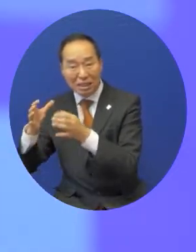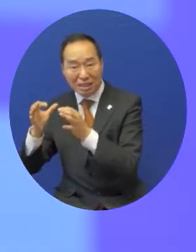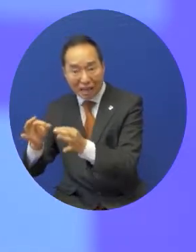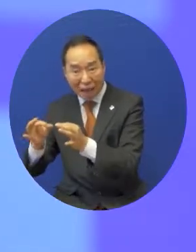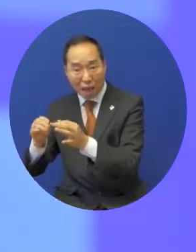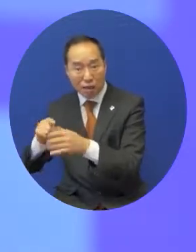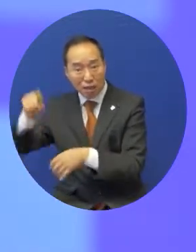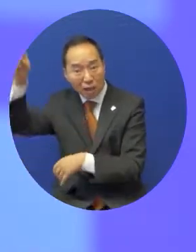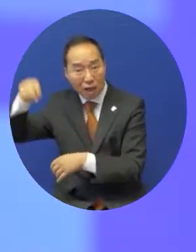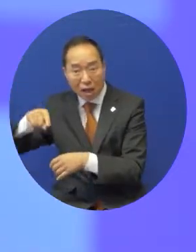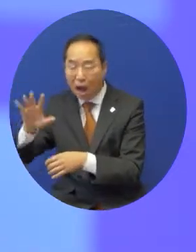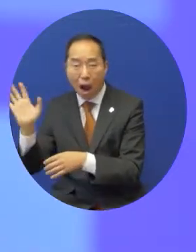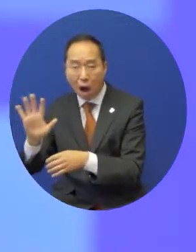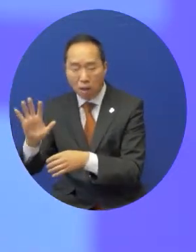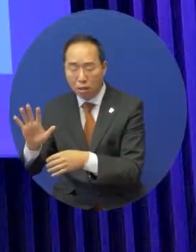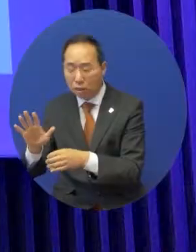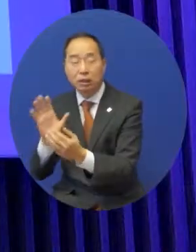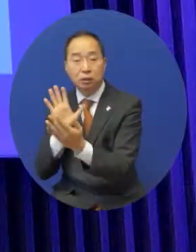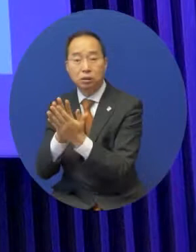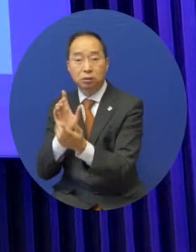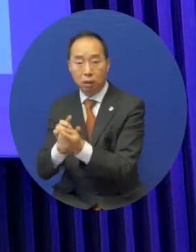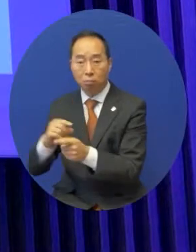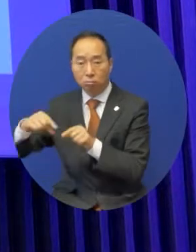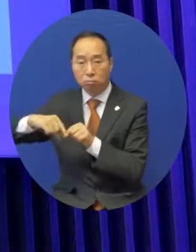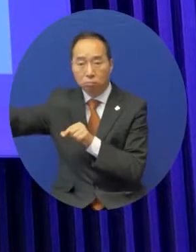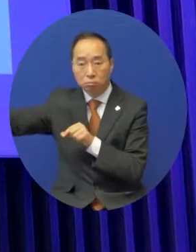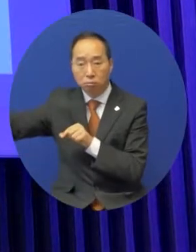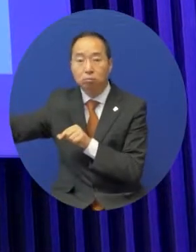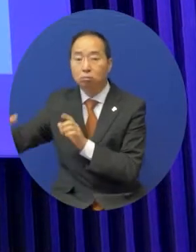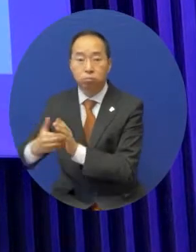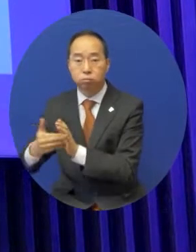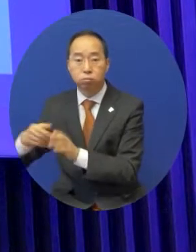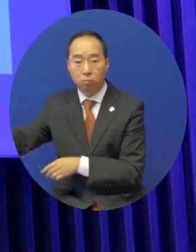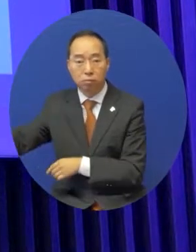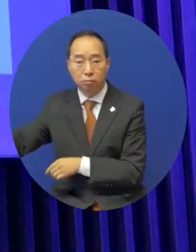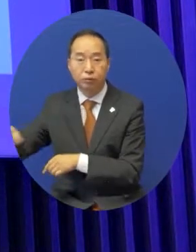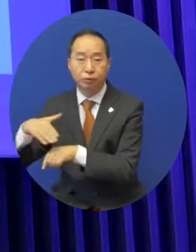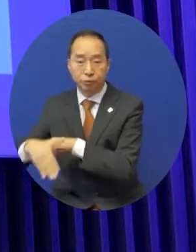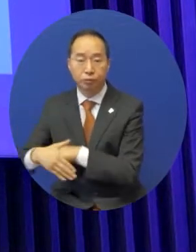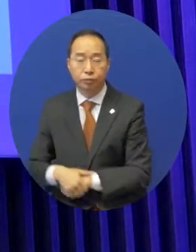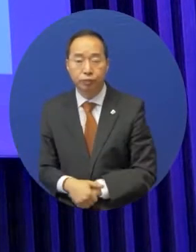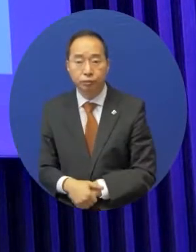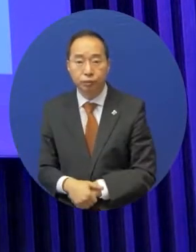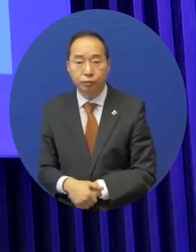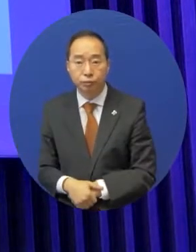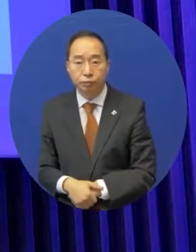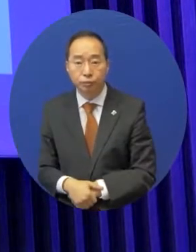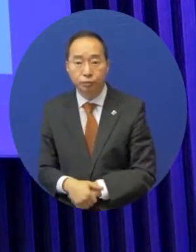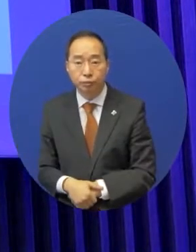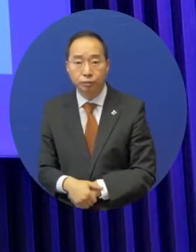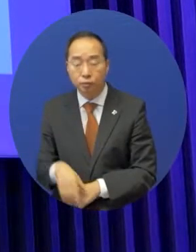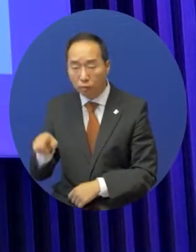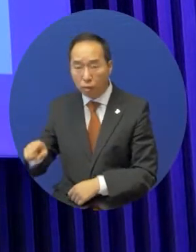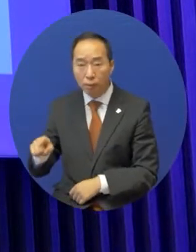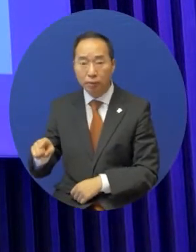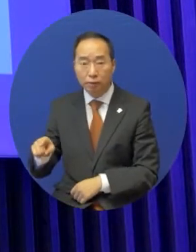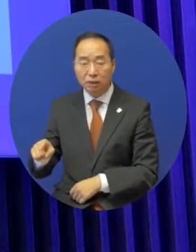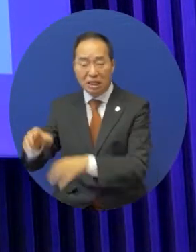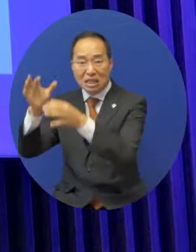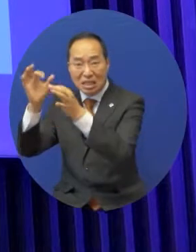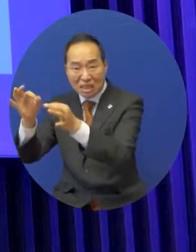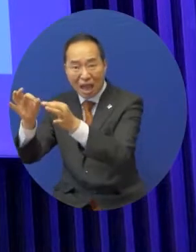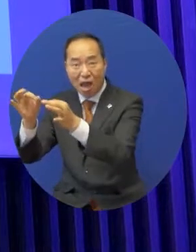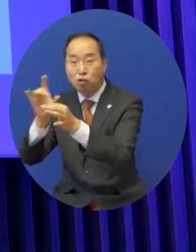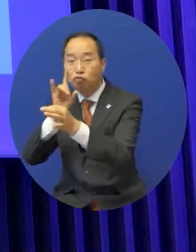서비스를 받을 수 있는 그런 직거래 플랫폼이 되고 있는 거죠. 그러니까